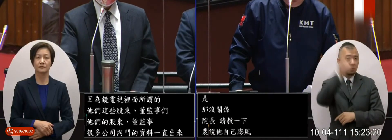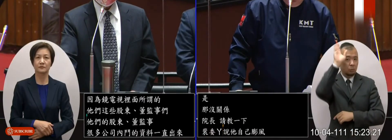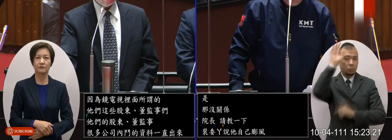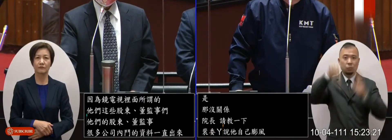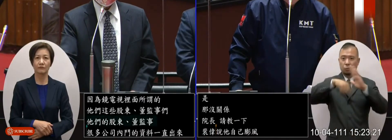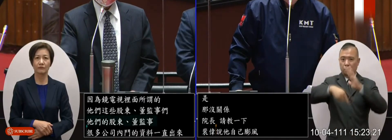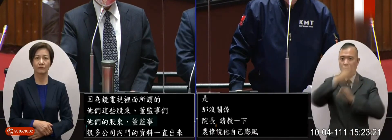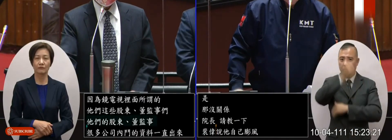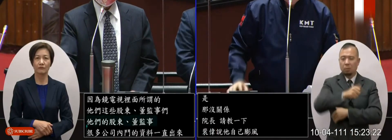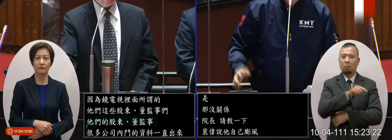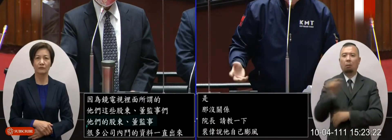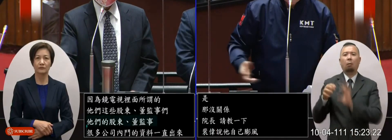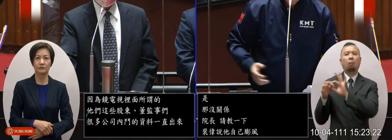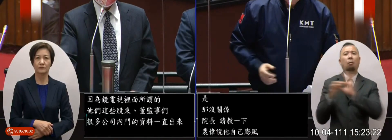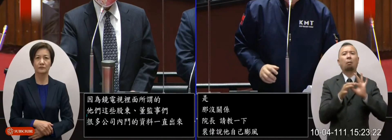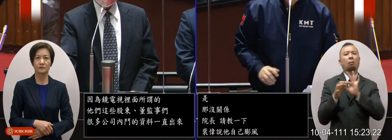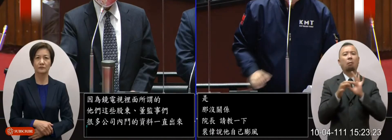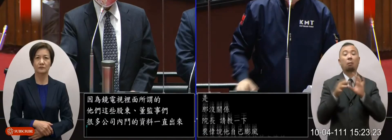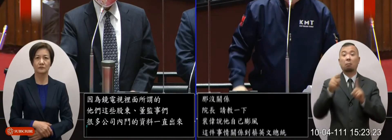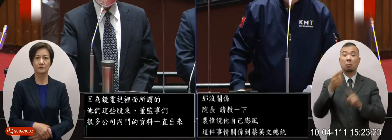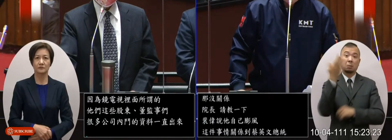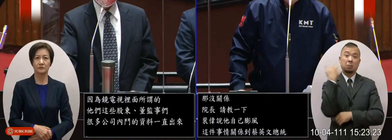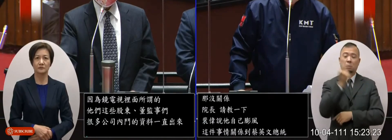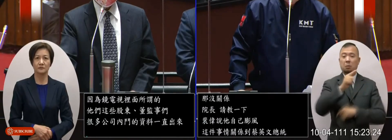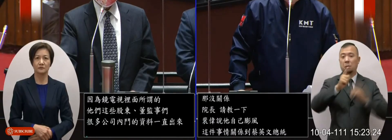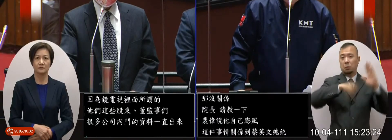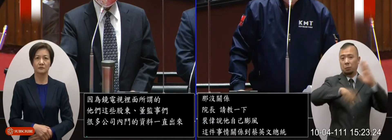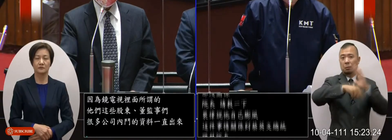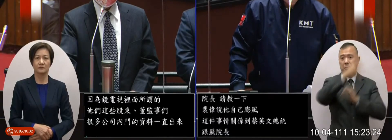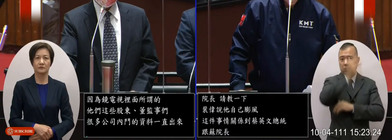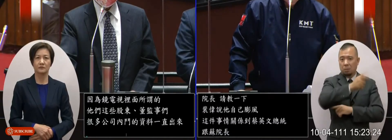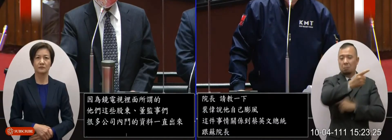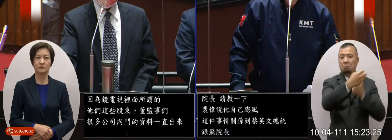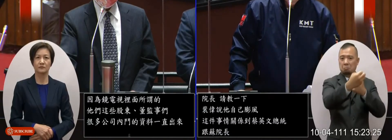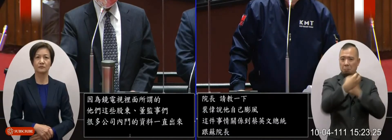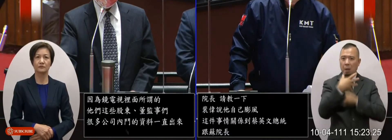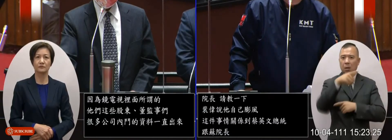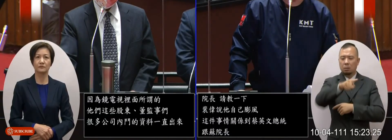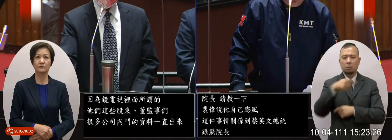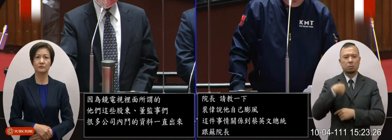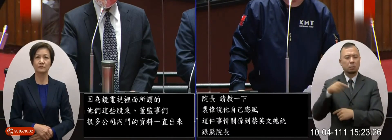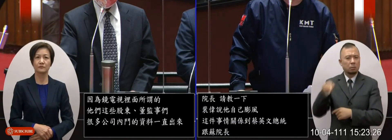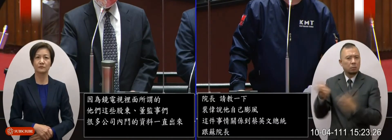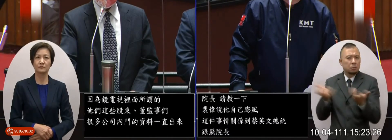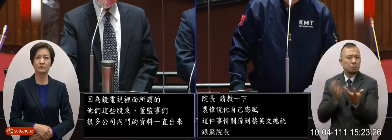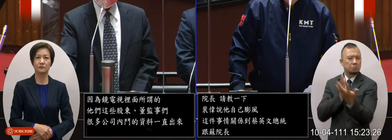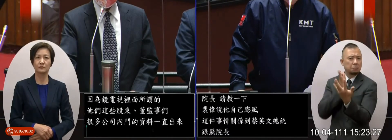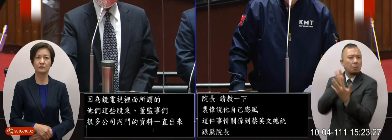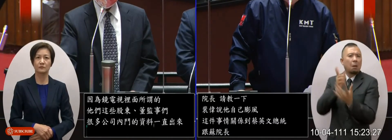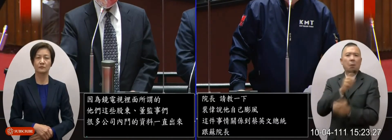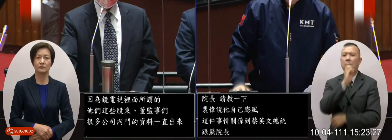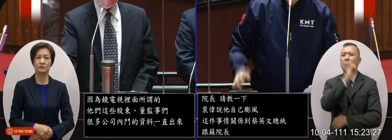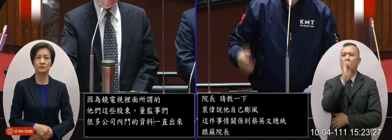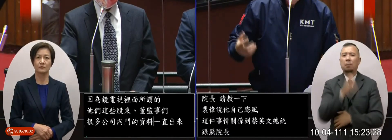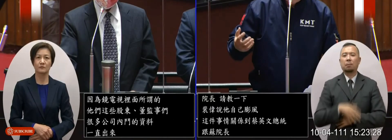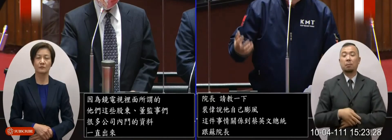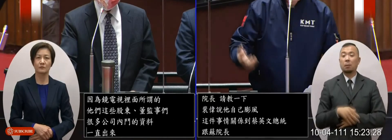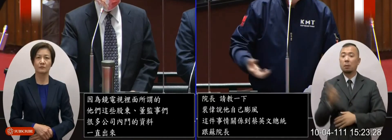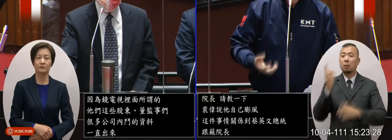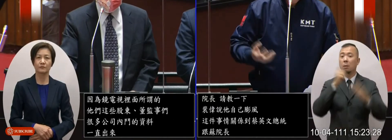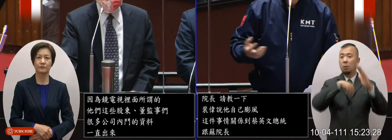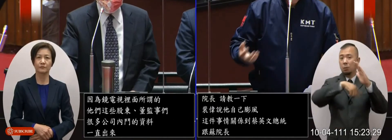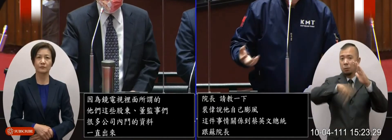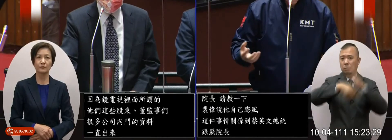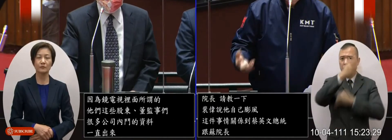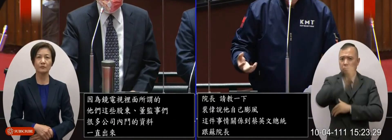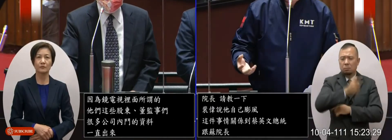啊。那院长也再三的表明，你绝对没有介入这件事情。那院长，但是不断